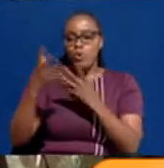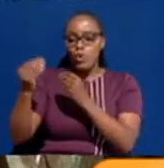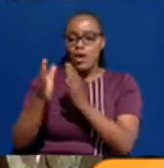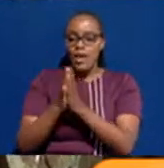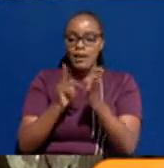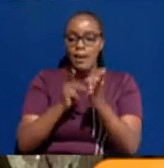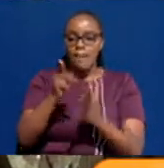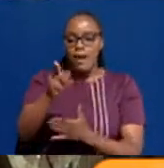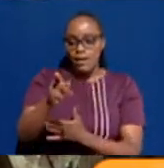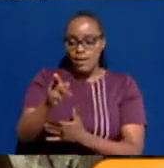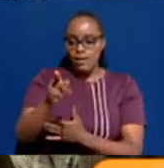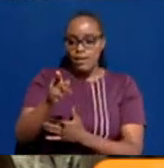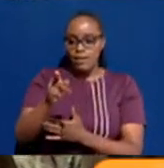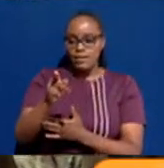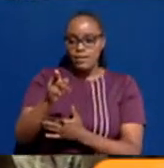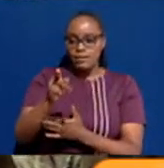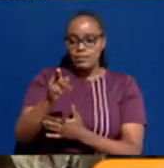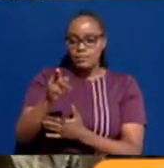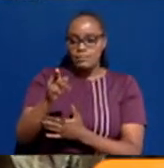nanunua